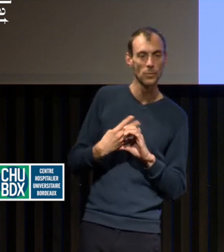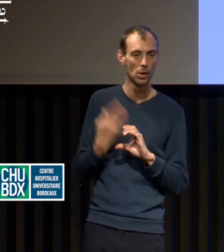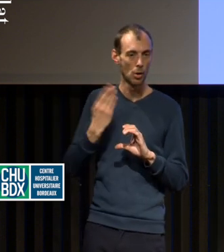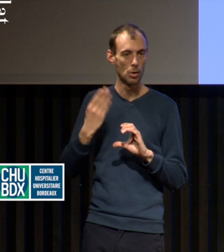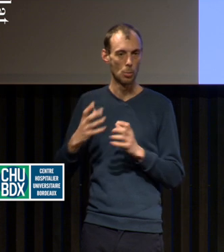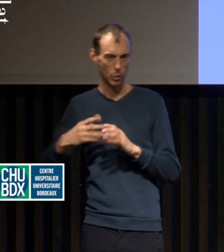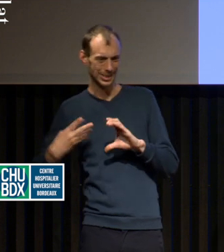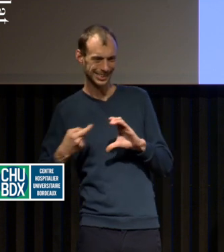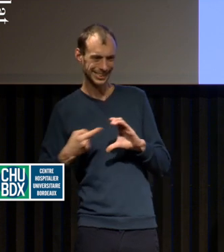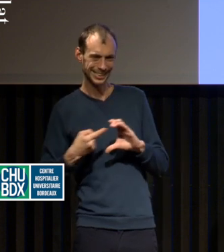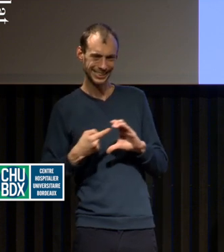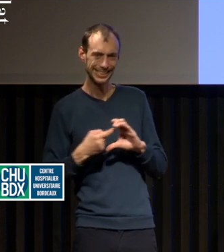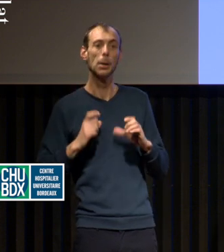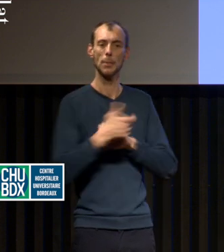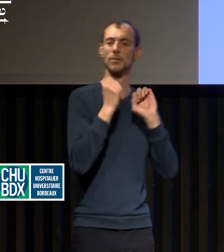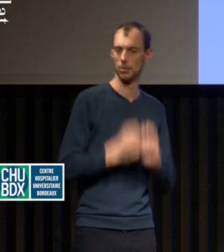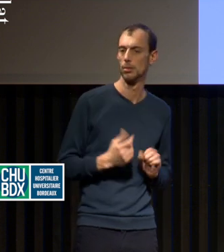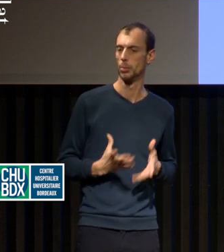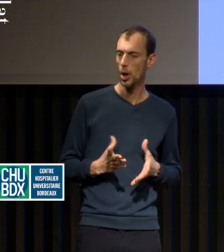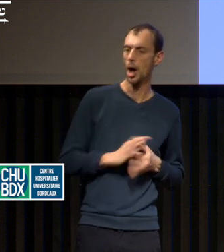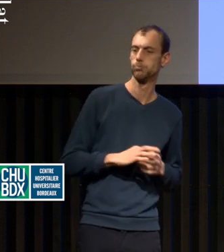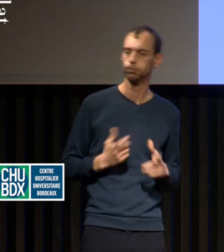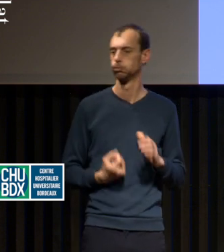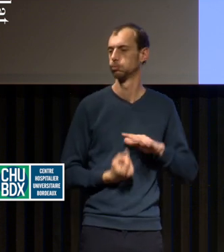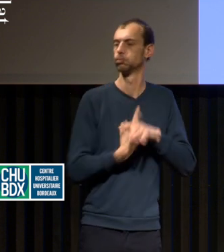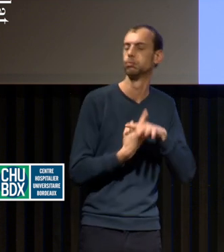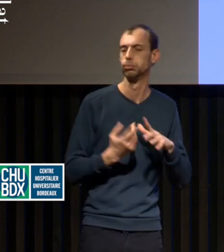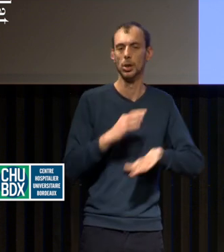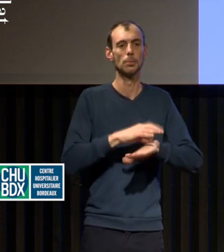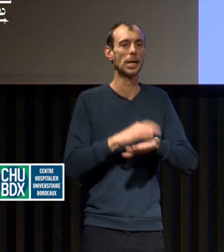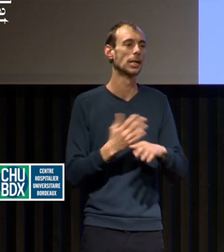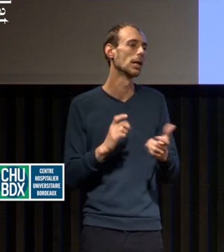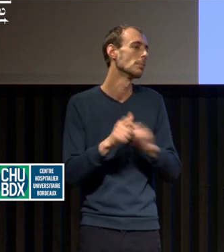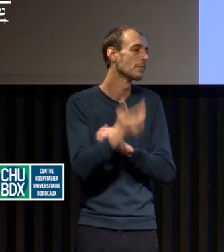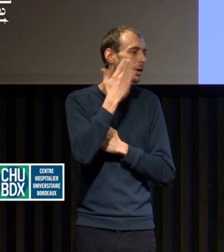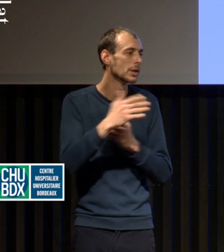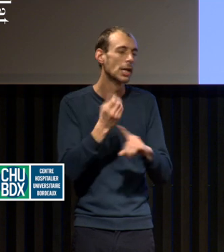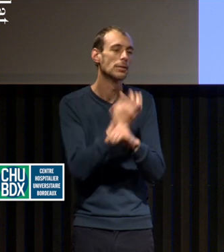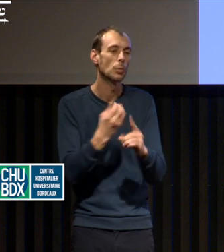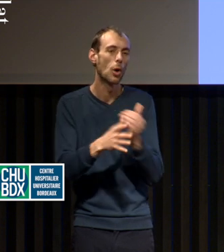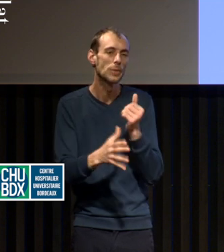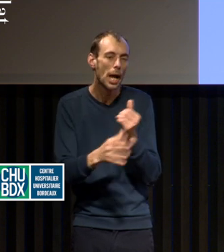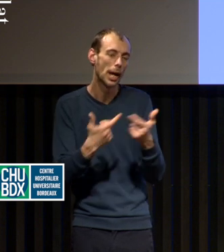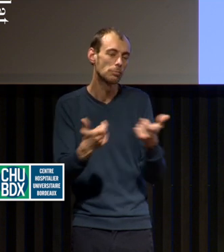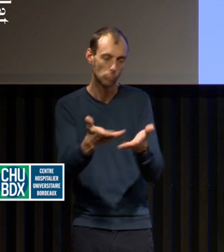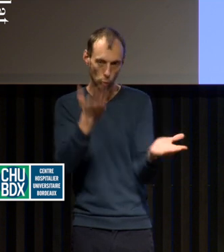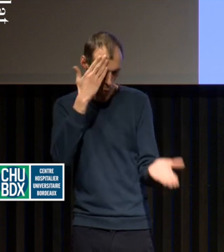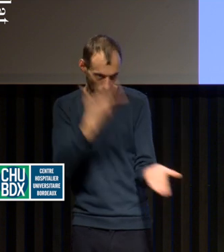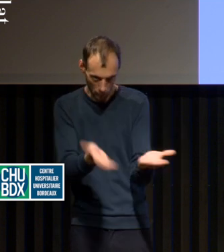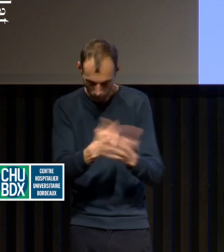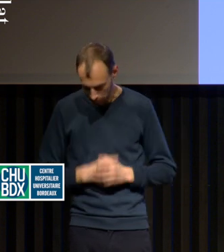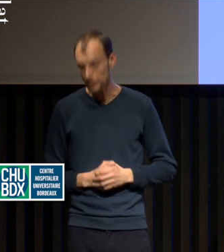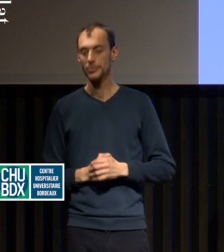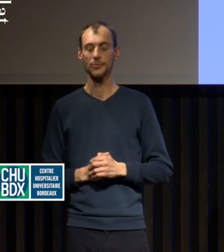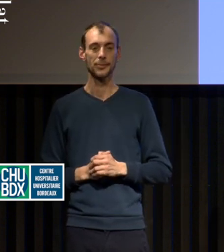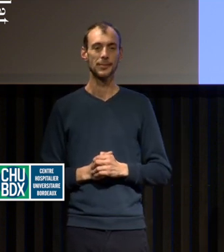pour pouvoir déclencher une maladie qui va donner, en l'occurrence, la diarrhée et les symptômes que vous imaginez bien. Ce microbiote, c'est notre